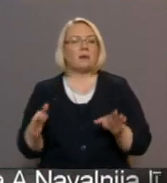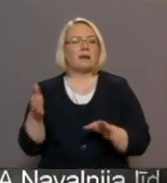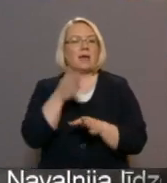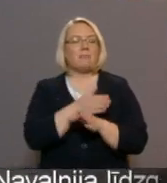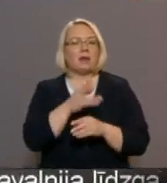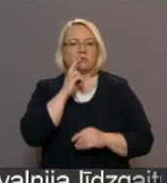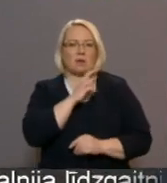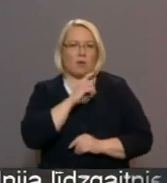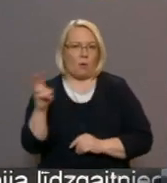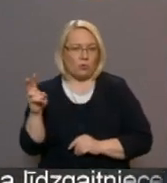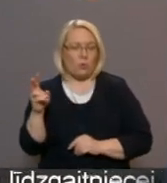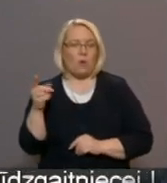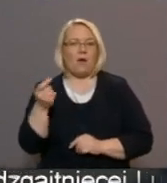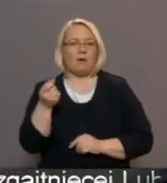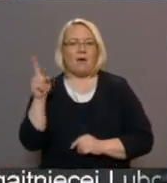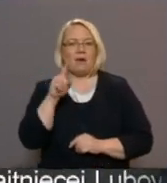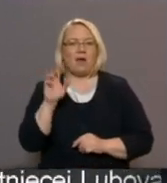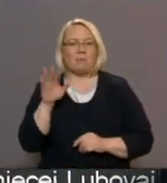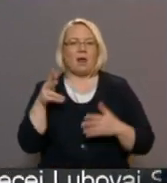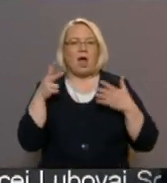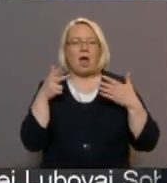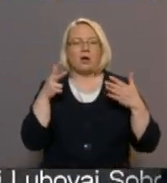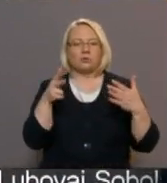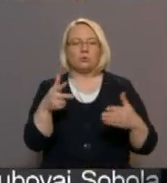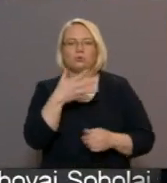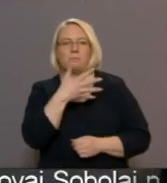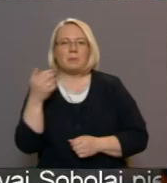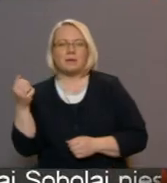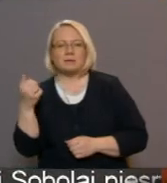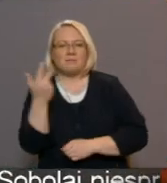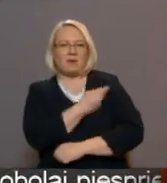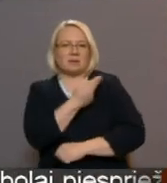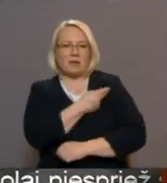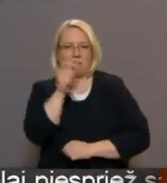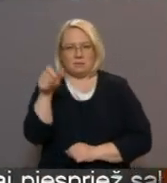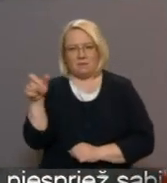sasniegto rekordu – vairāk nekā 8500 vakcinētām personām dienā.